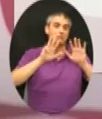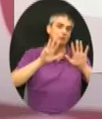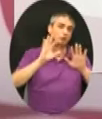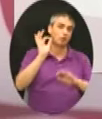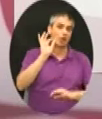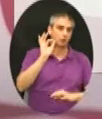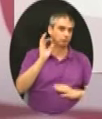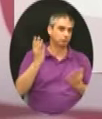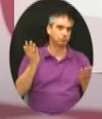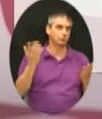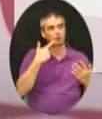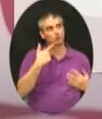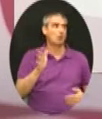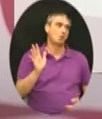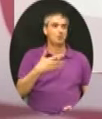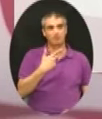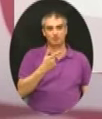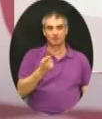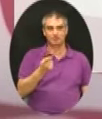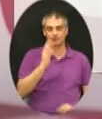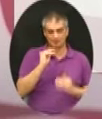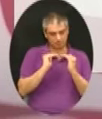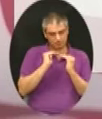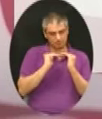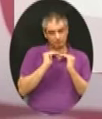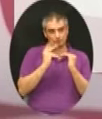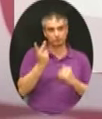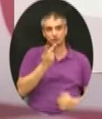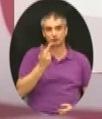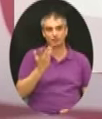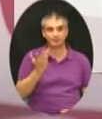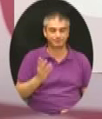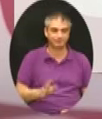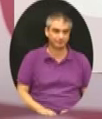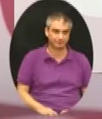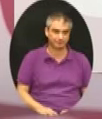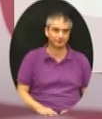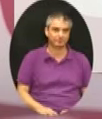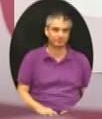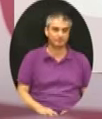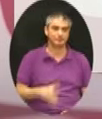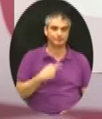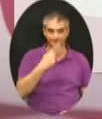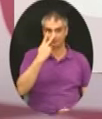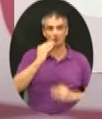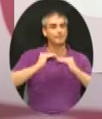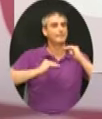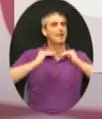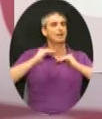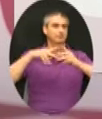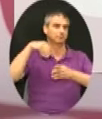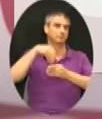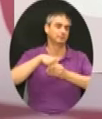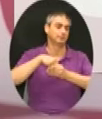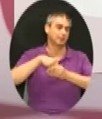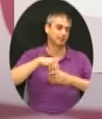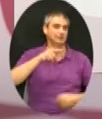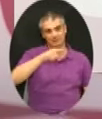ב1.9%, שזה גם קרב צמוד בין השניים, וגם פה אנחנו רואים את הפערים בהצבעה למעשה